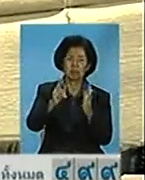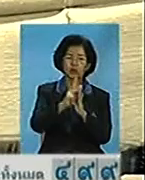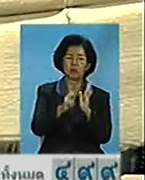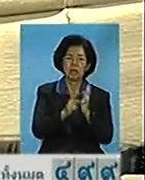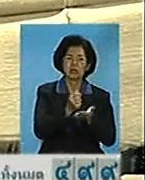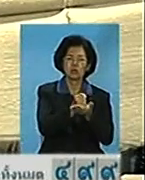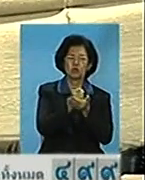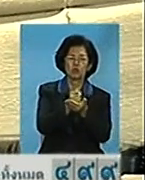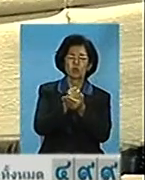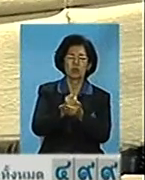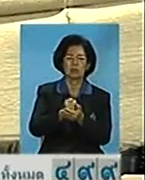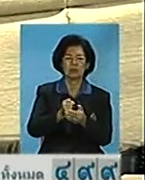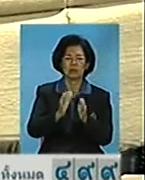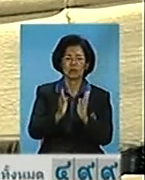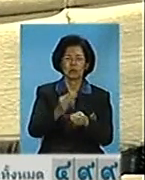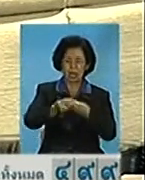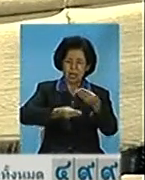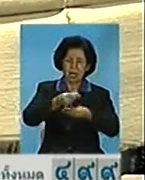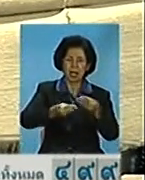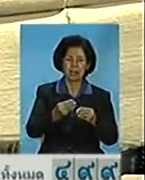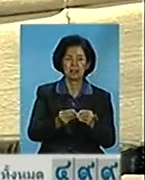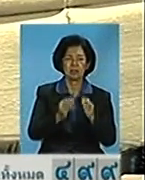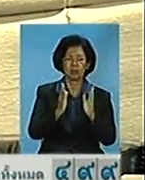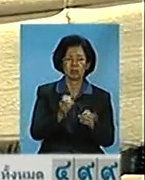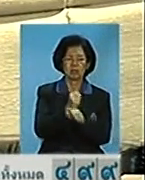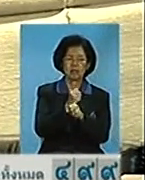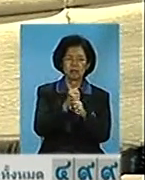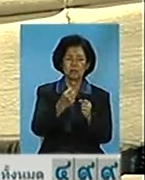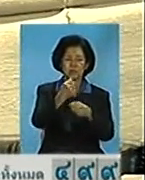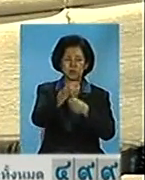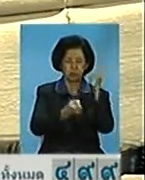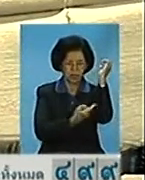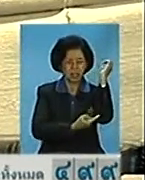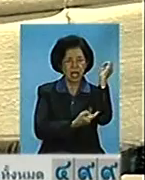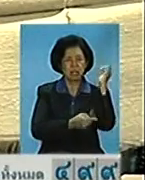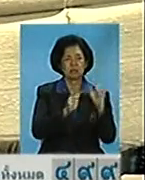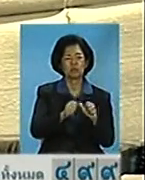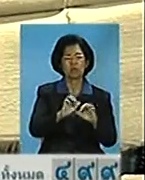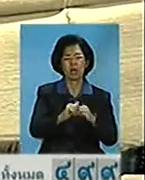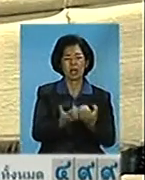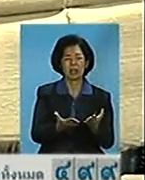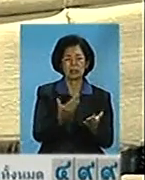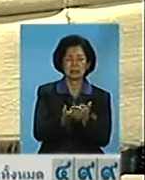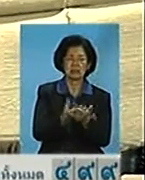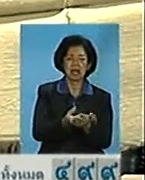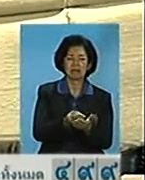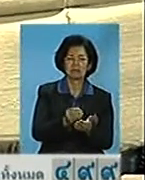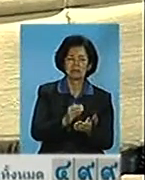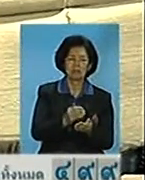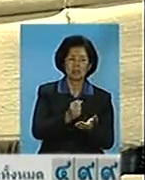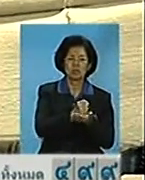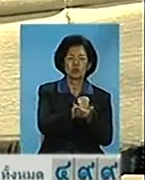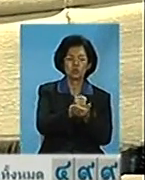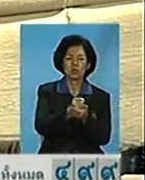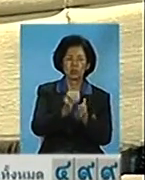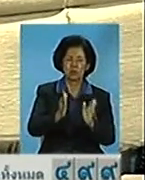างนี้พี่น้องชาวสนยางทั้งประเทศจะอยู่อย่างไรแล้วเงินของพี่น้องชาวสนยางก็ไม่ควรเอามาจุนเจือพ่อค้